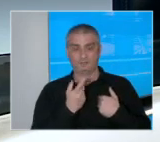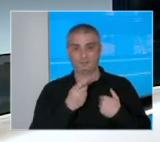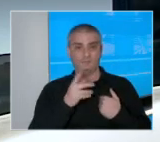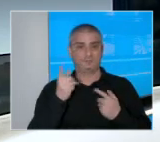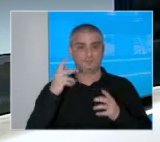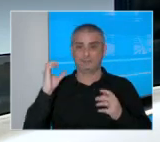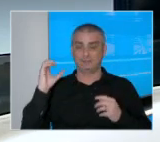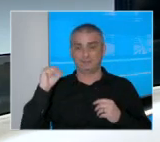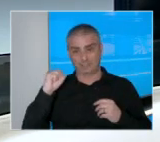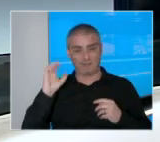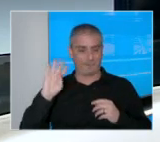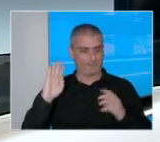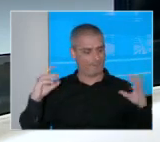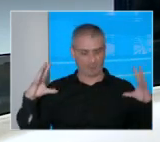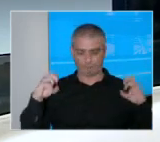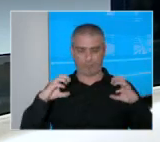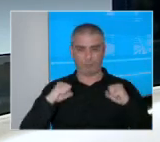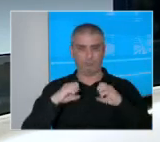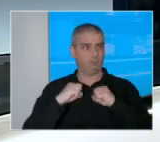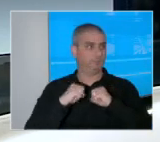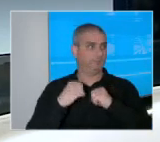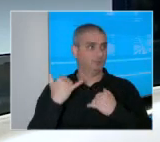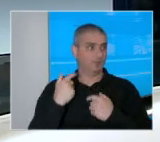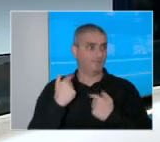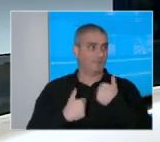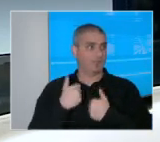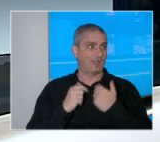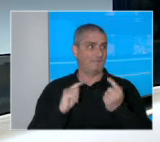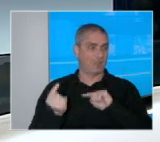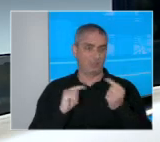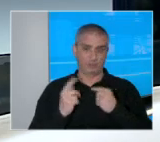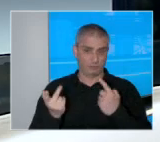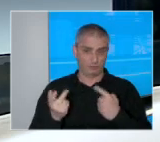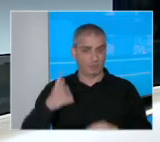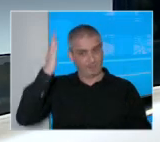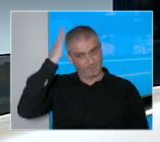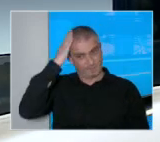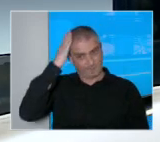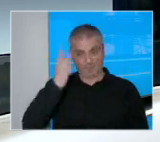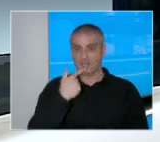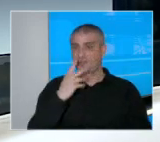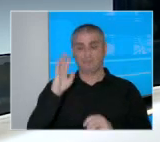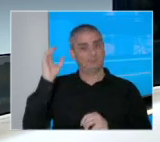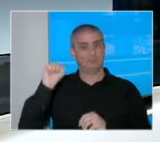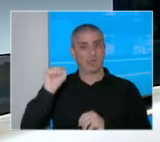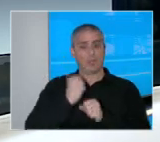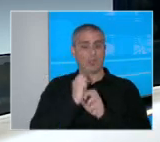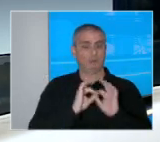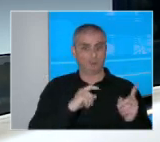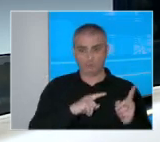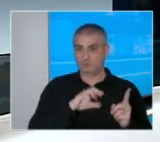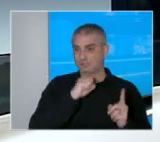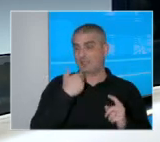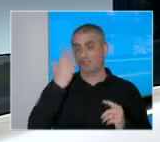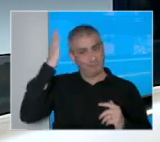סער נוגס בו, מצד השני נתניהו ינגוס בו. שים לב שהם הולכים עכשיו לקרב ראש בראש, זאת אומרת, בנט יתאר איך סער לא עשה כלום בשנה האחרונה, סער